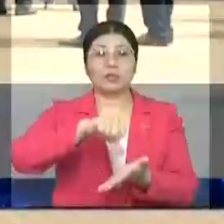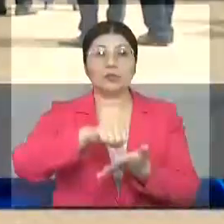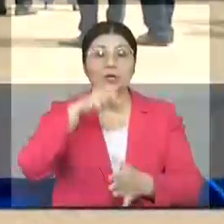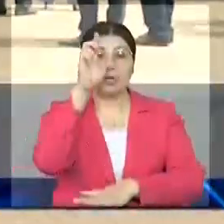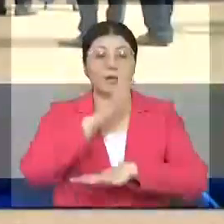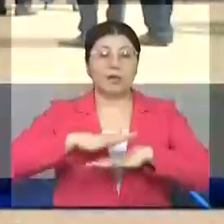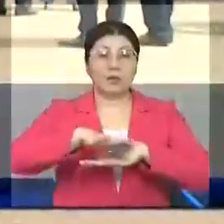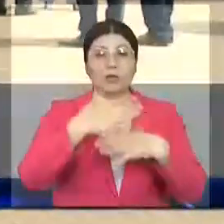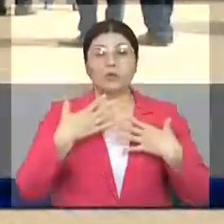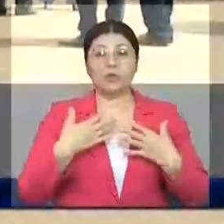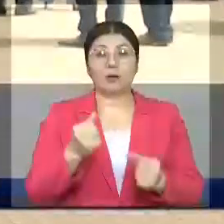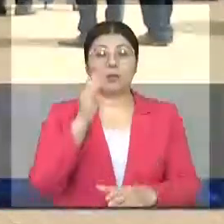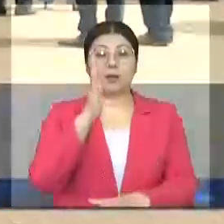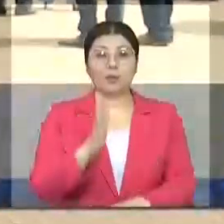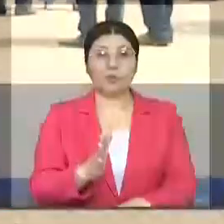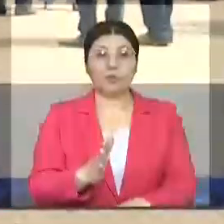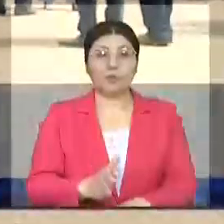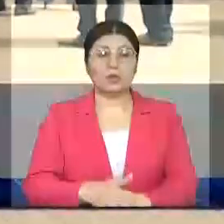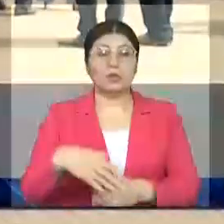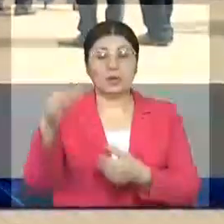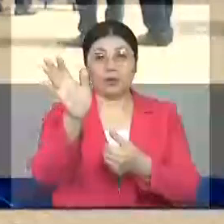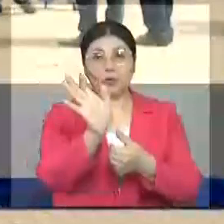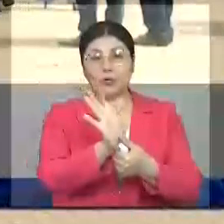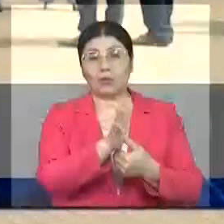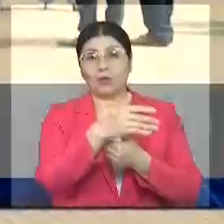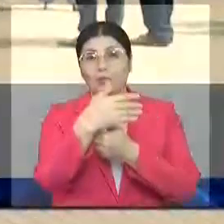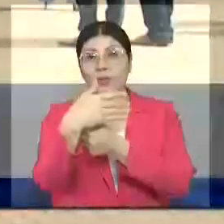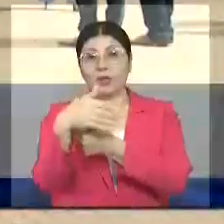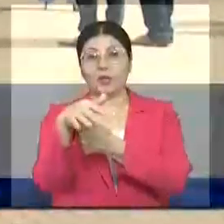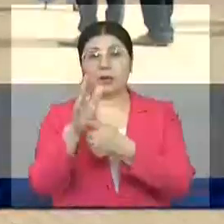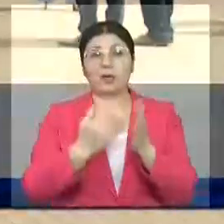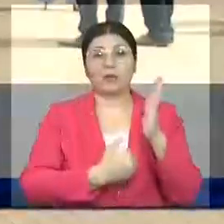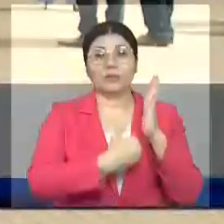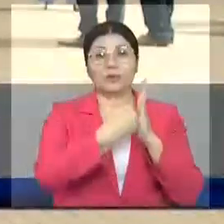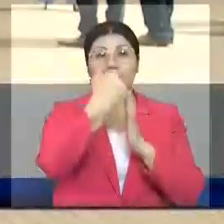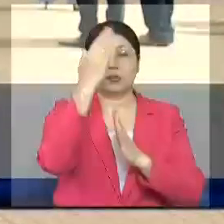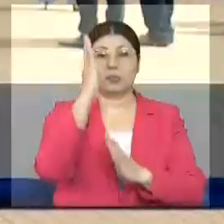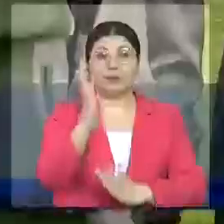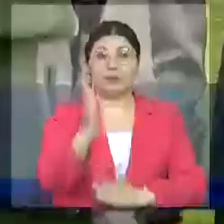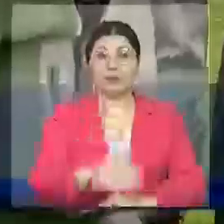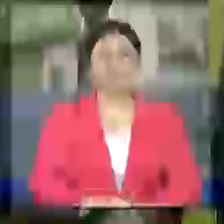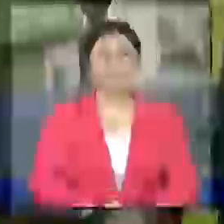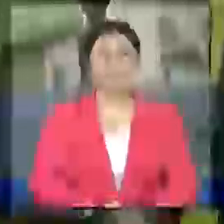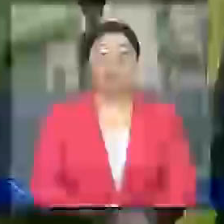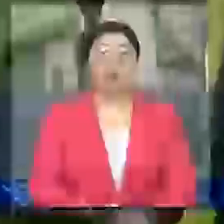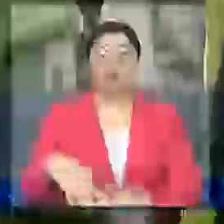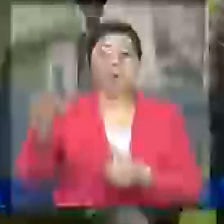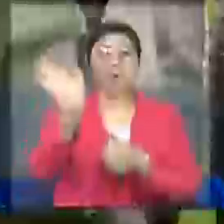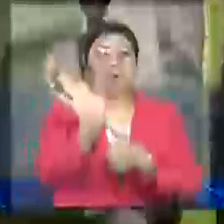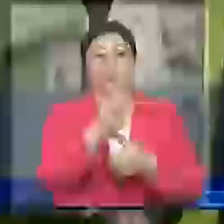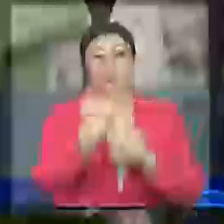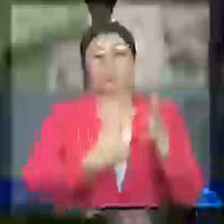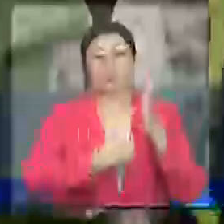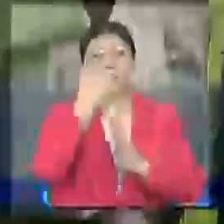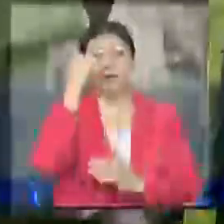Еліміз аман, жұртымыз тыныш болсын. Көк байрағымыз биікте желбірей берсін. Туымызды тік ұстау әр